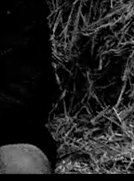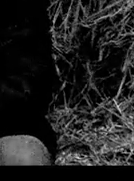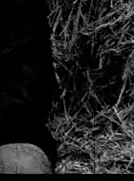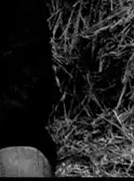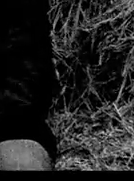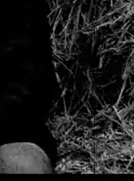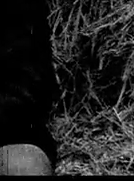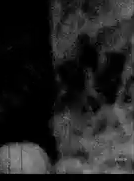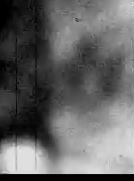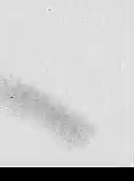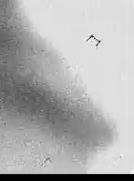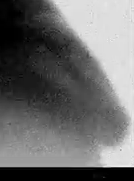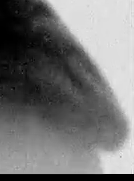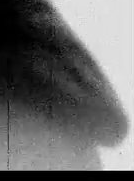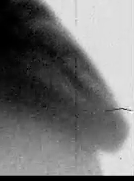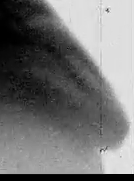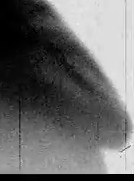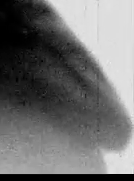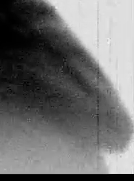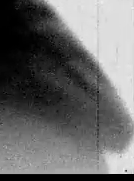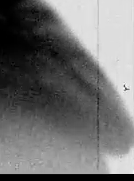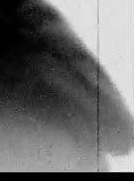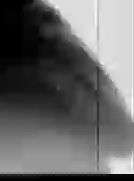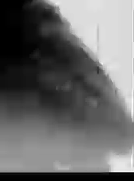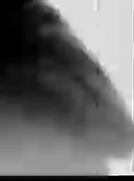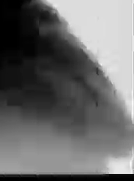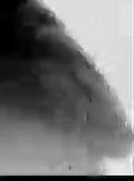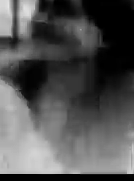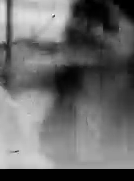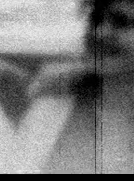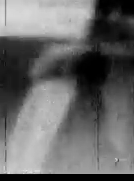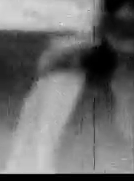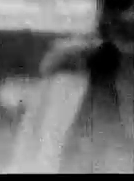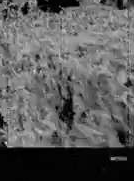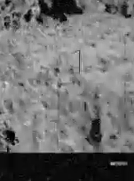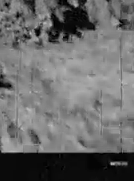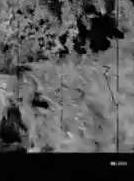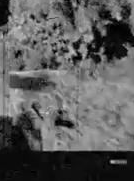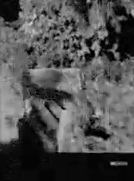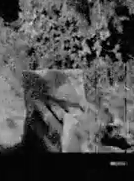Non-respect du port du masque, ennemi de la République.